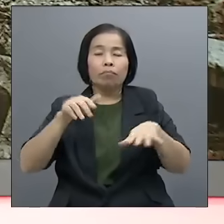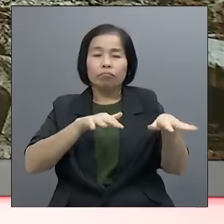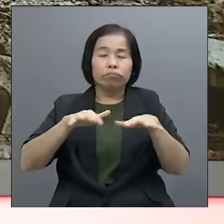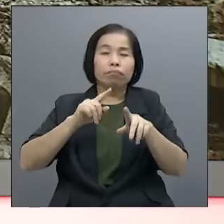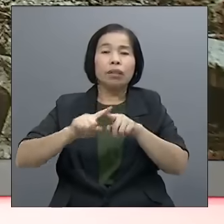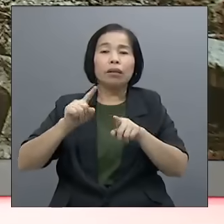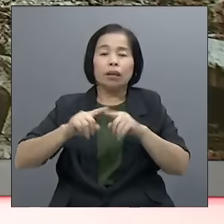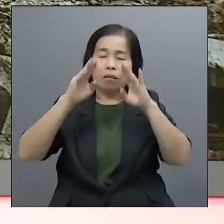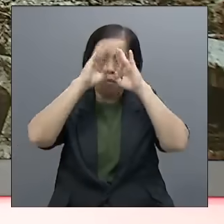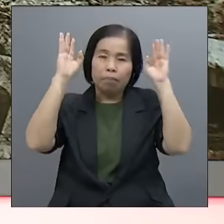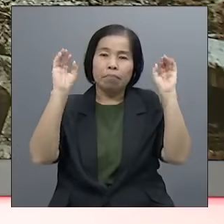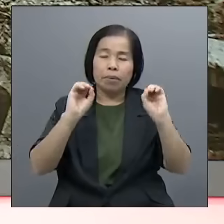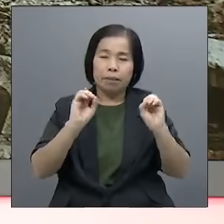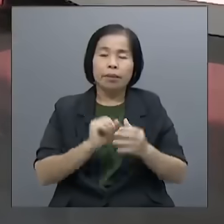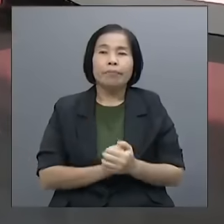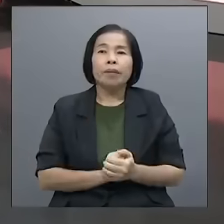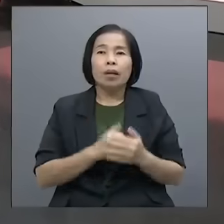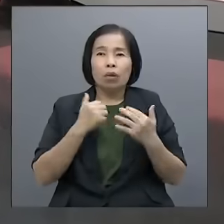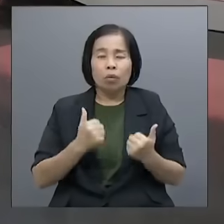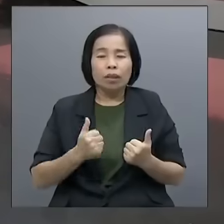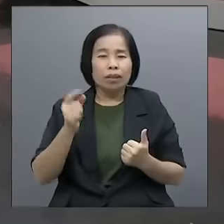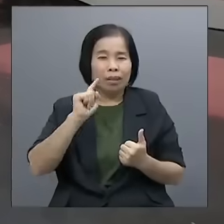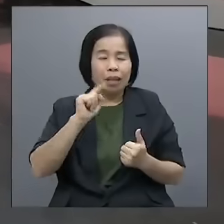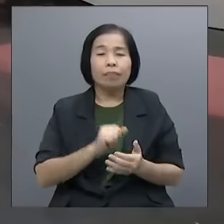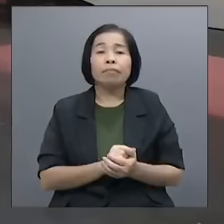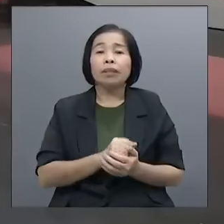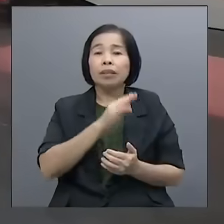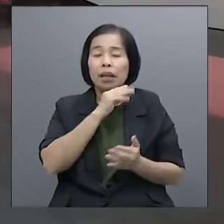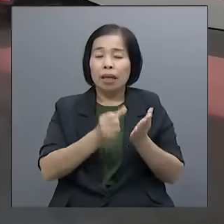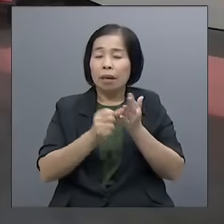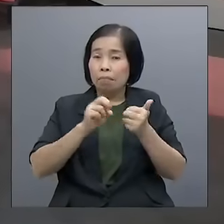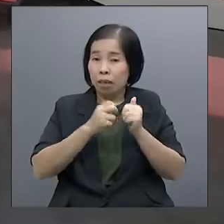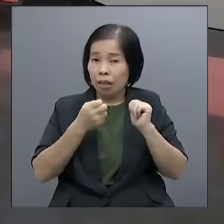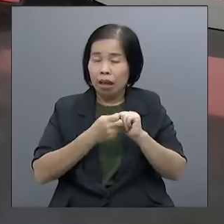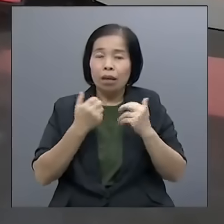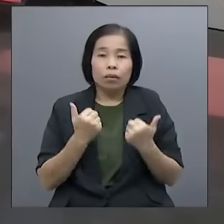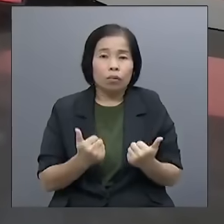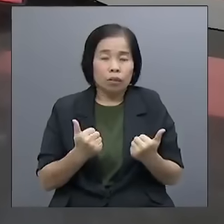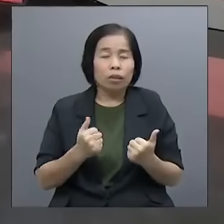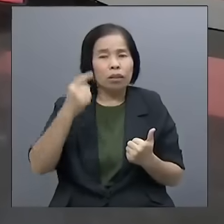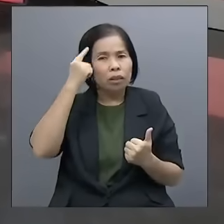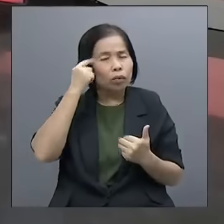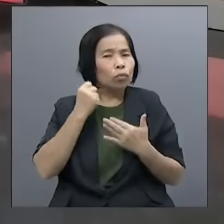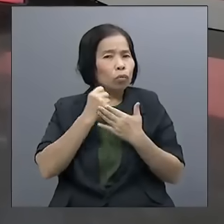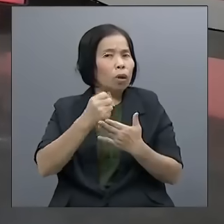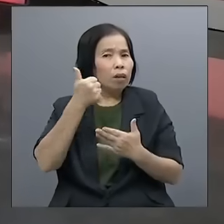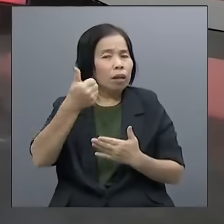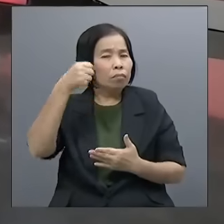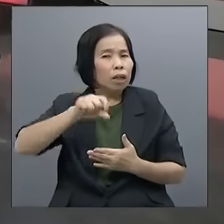ชตาคุณพรวดีคะหลังจากนี้ต้องจับตาดูให้ดีว่าการแก้ไขวิกฤตที่เกิดขึ้นจะช่วยทำให้ฟื้นฟู